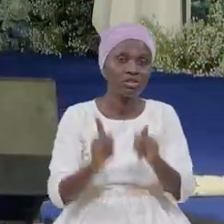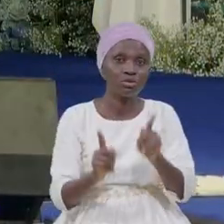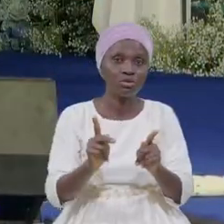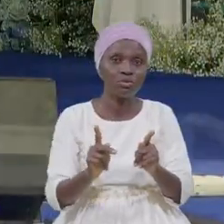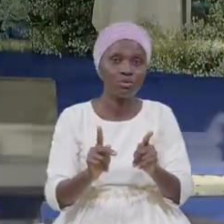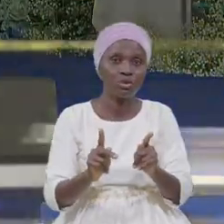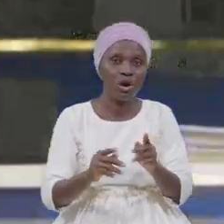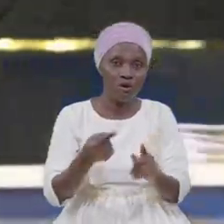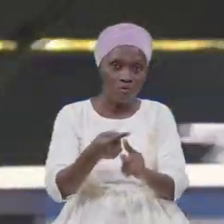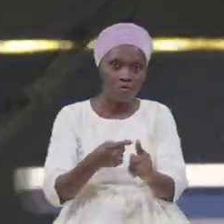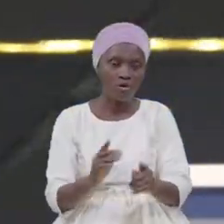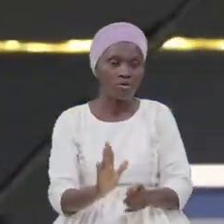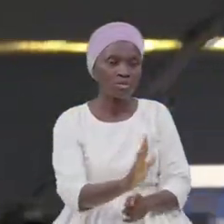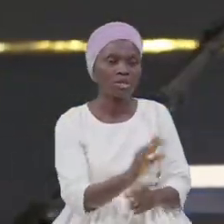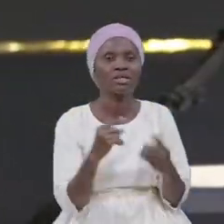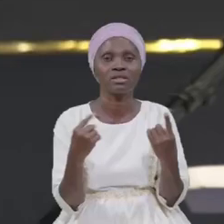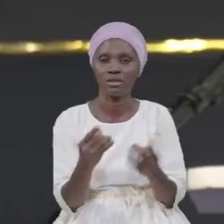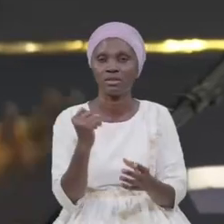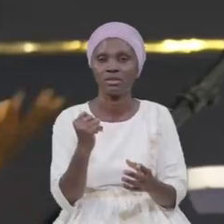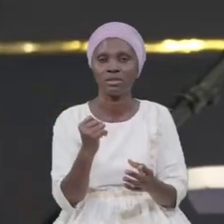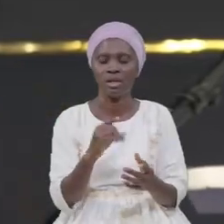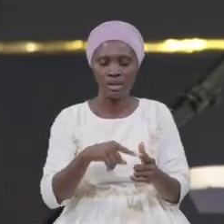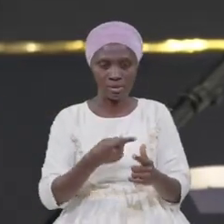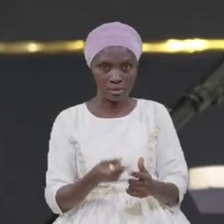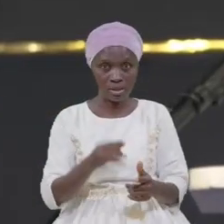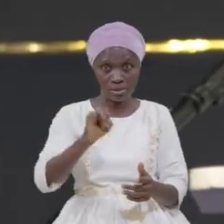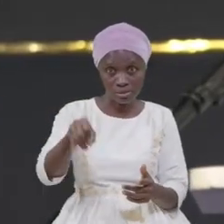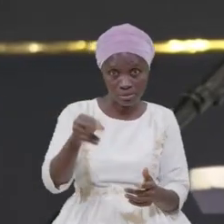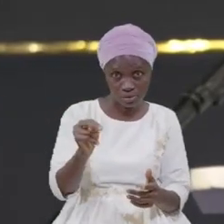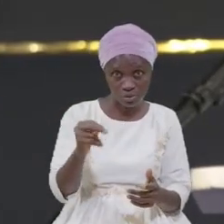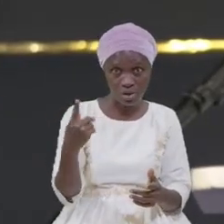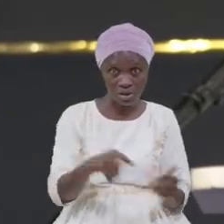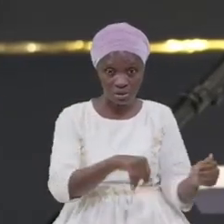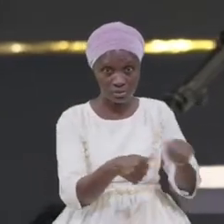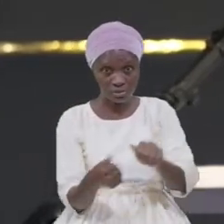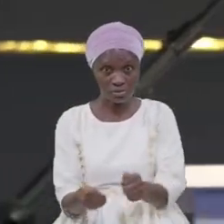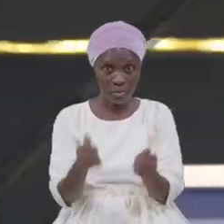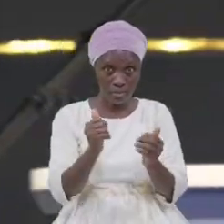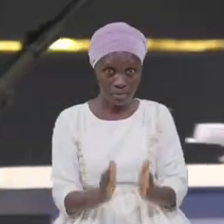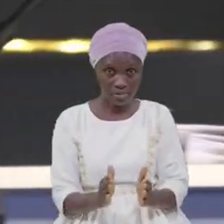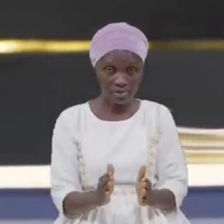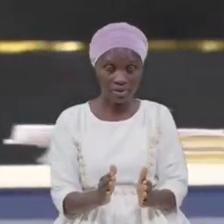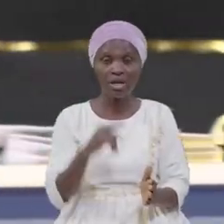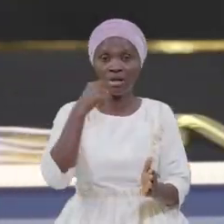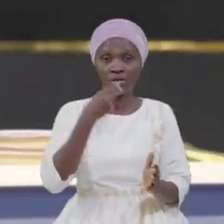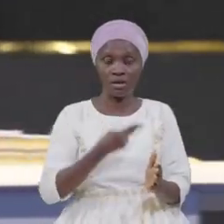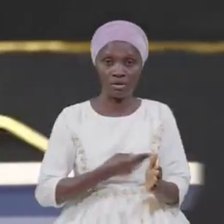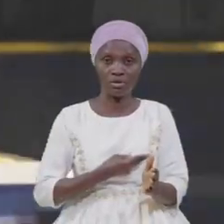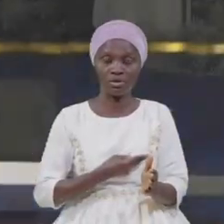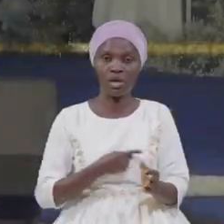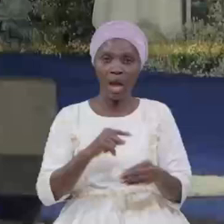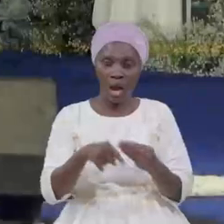péchés. Alors Jean-Baptiste nous dit, parlant de ce salut, et il dit,